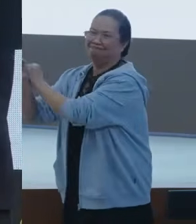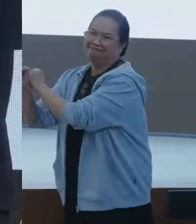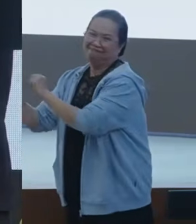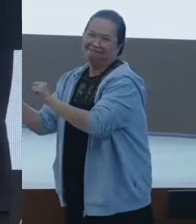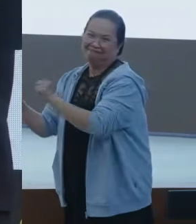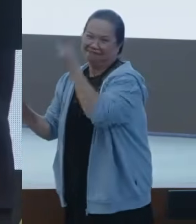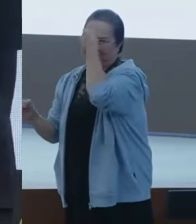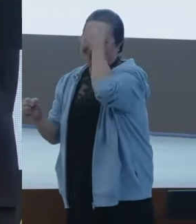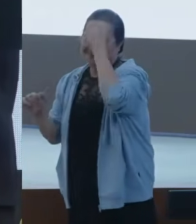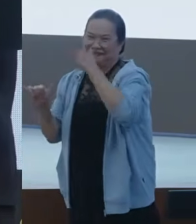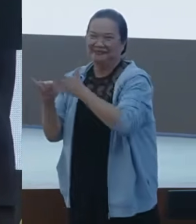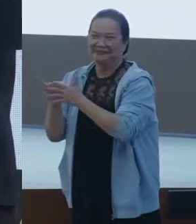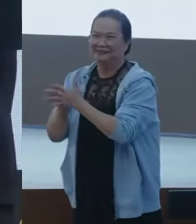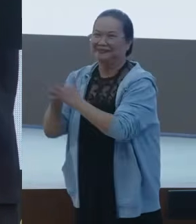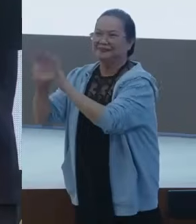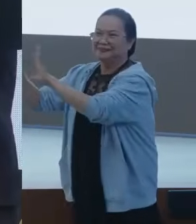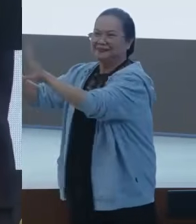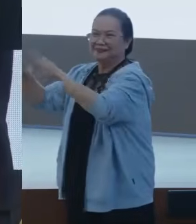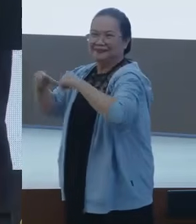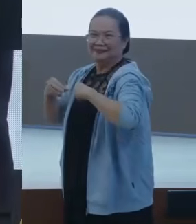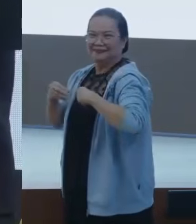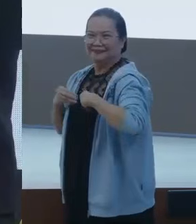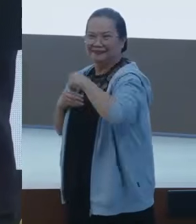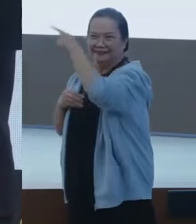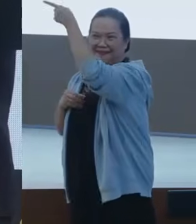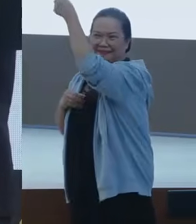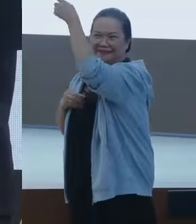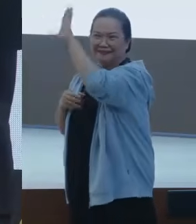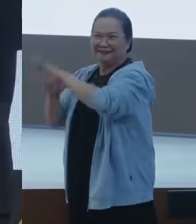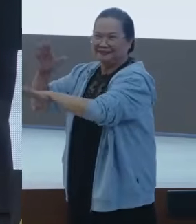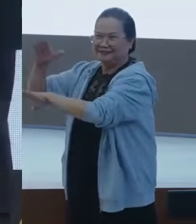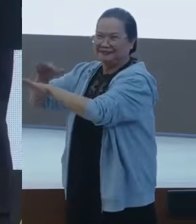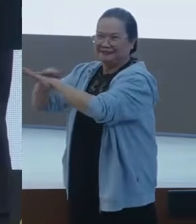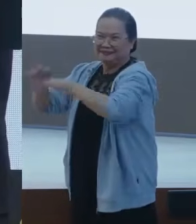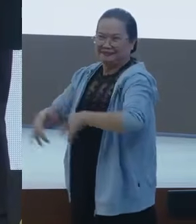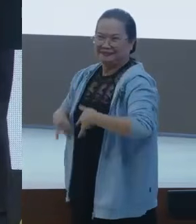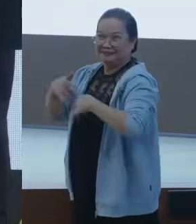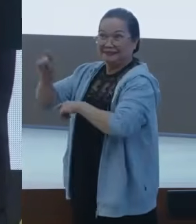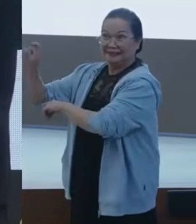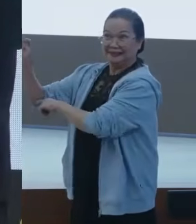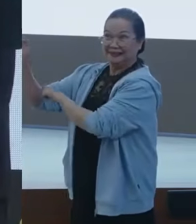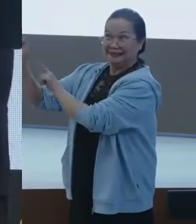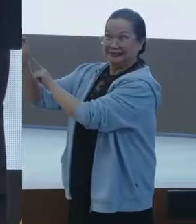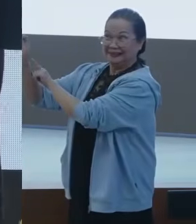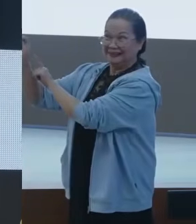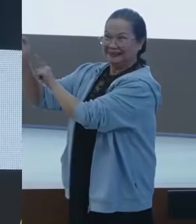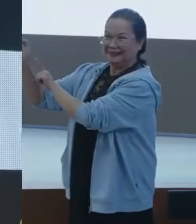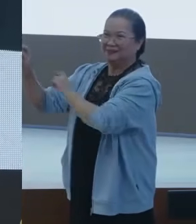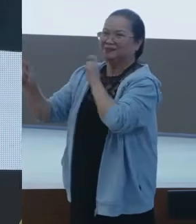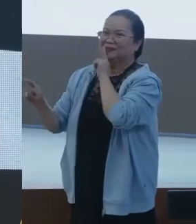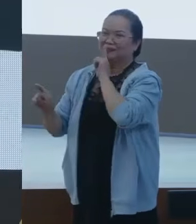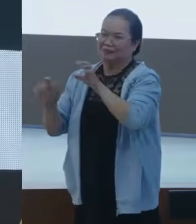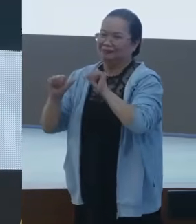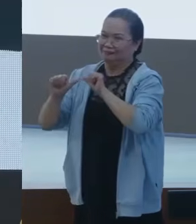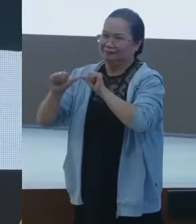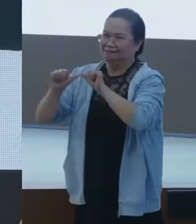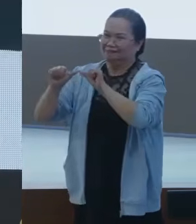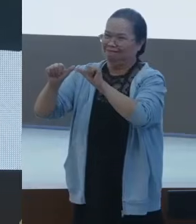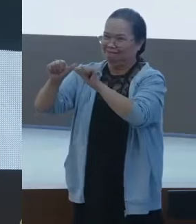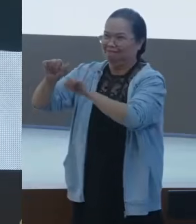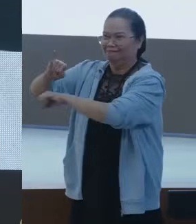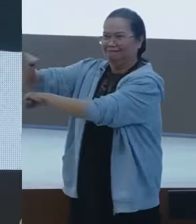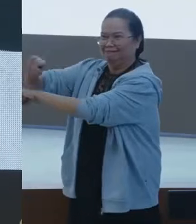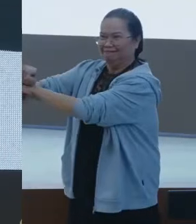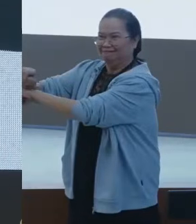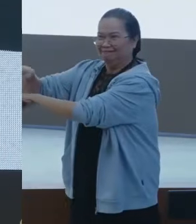dahil doon, tinanggap niya ang pagtawag ng Diyos sa kanyang buhay. Ang sabi ng tradisyon, si Titus ay nanatili sa Crete hanggang